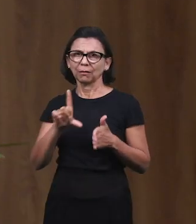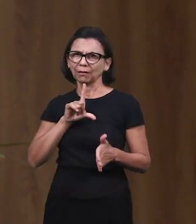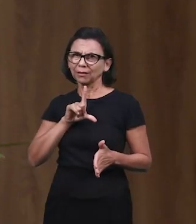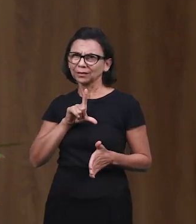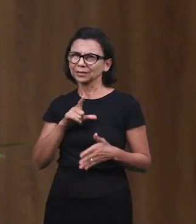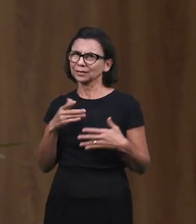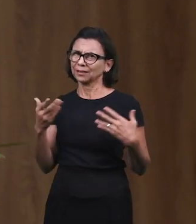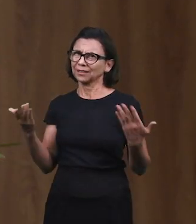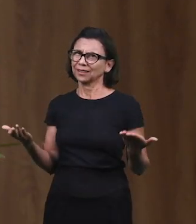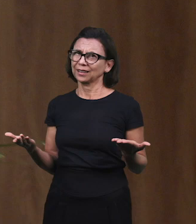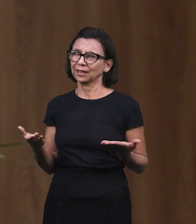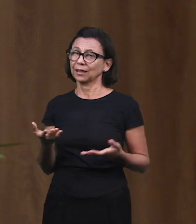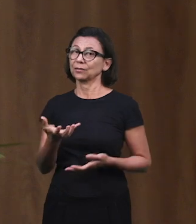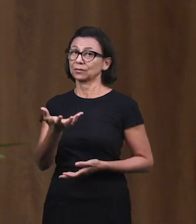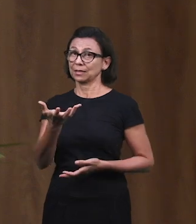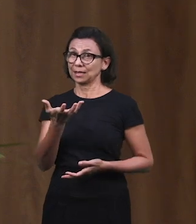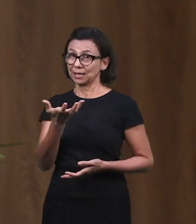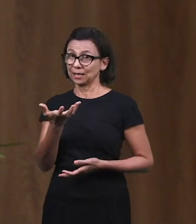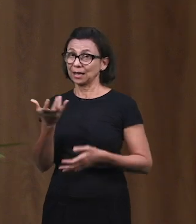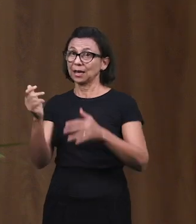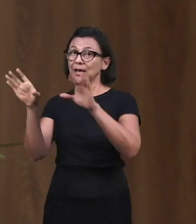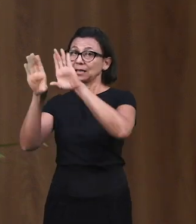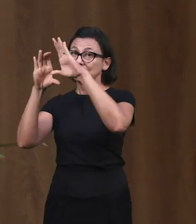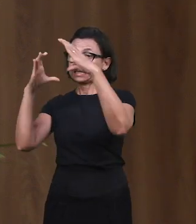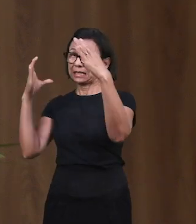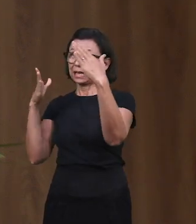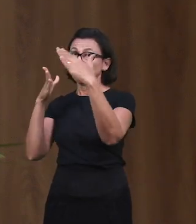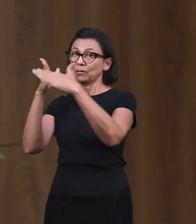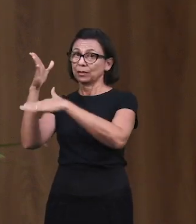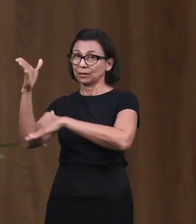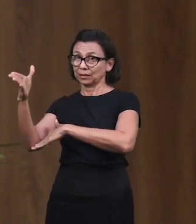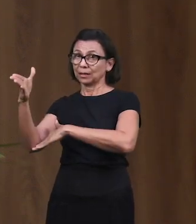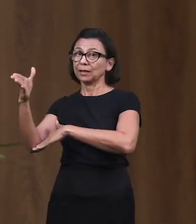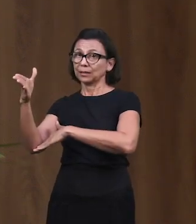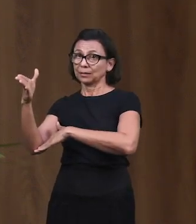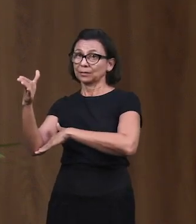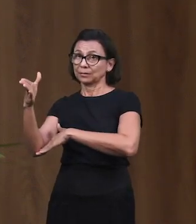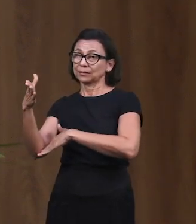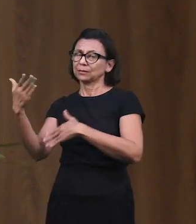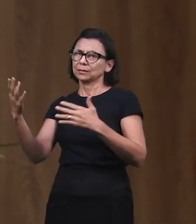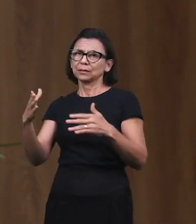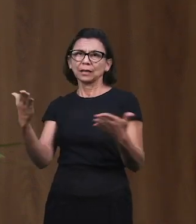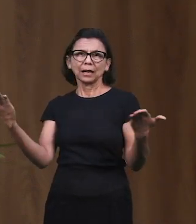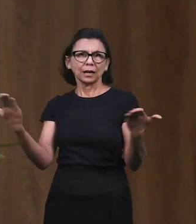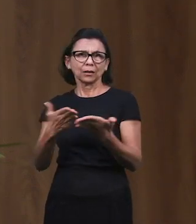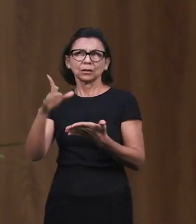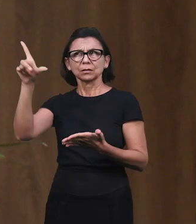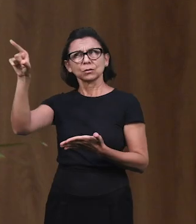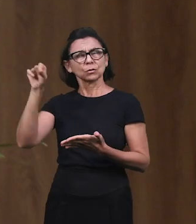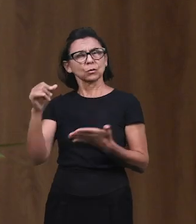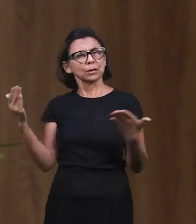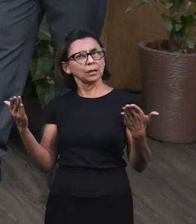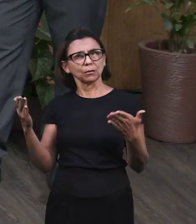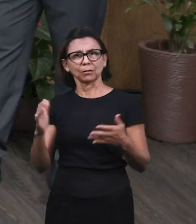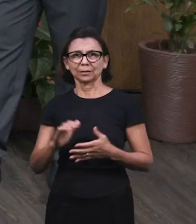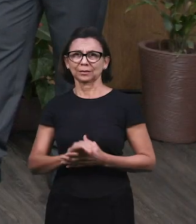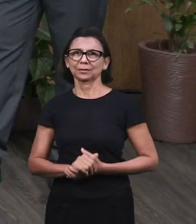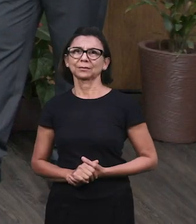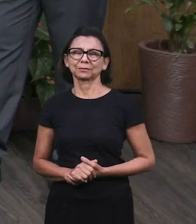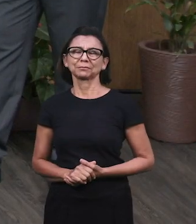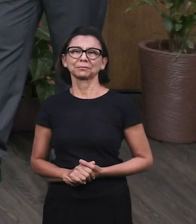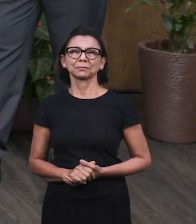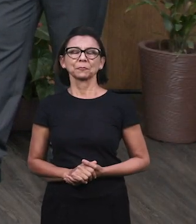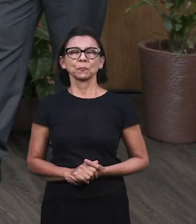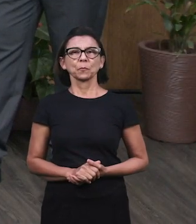et si vous voulez le ciel, vous devez prendre cette décision maintenant, afin que ce choix soit fait. Nous